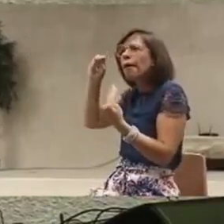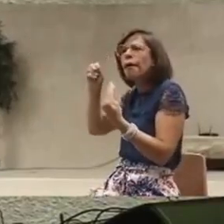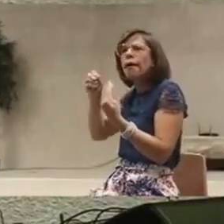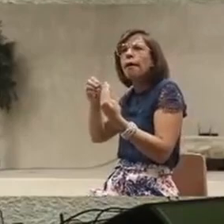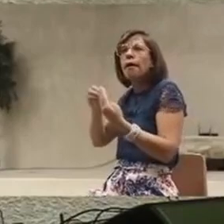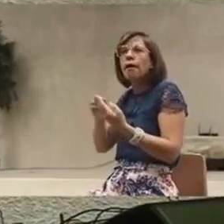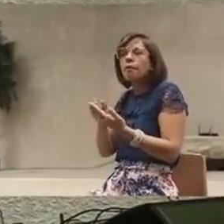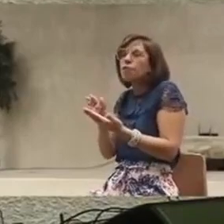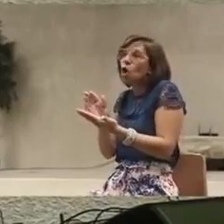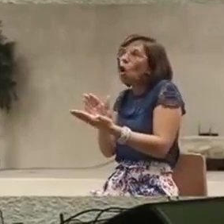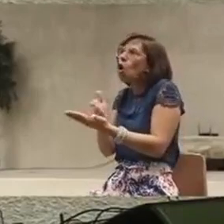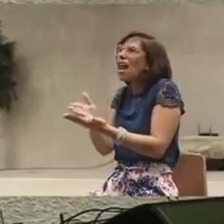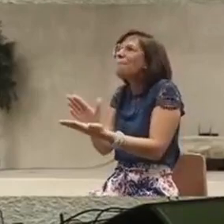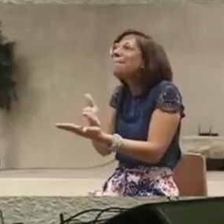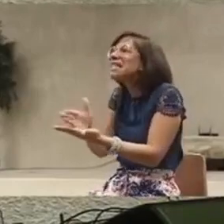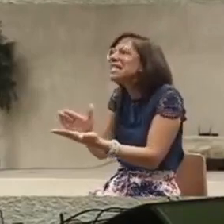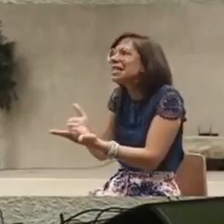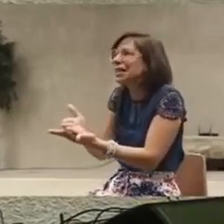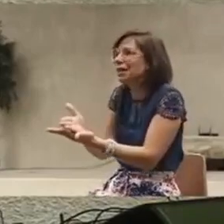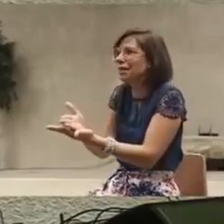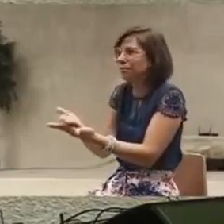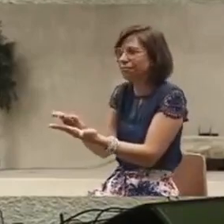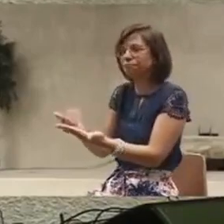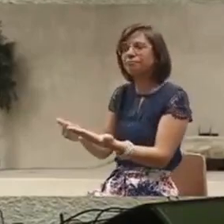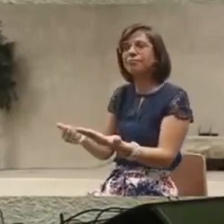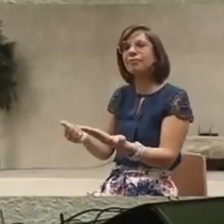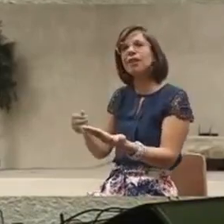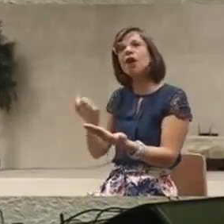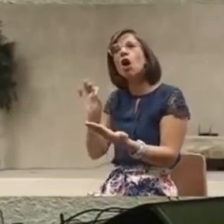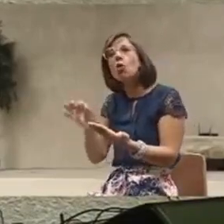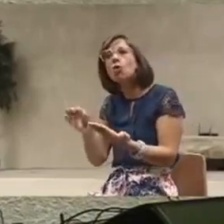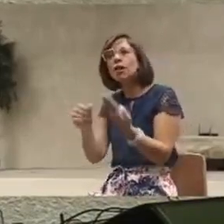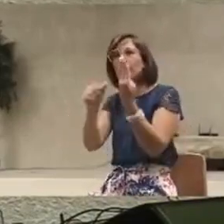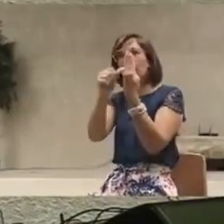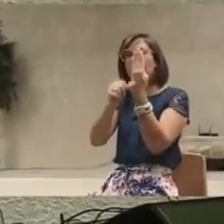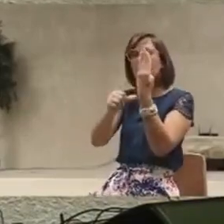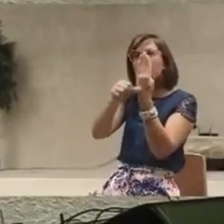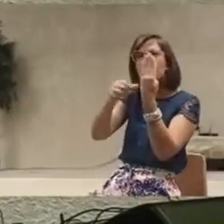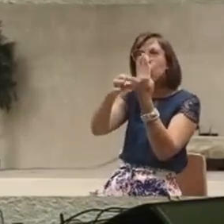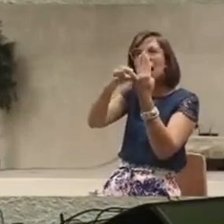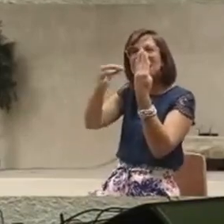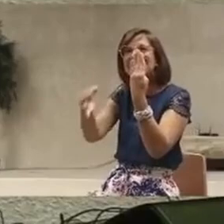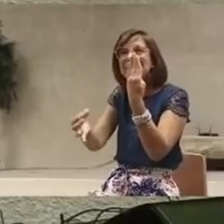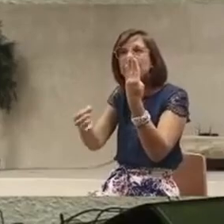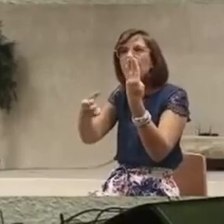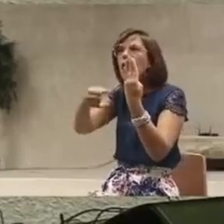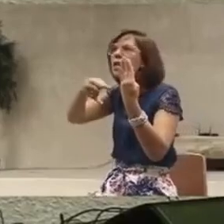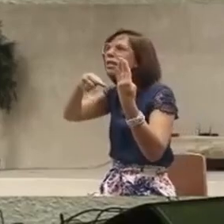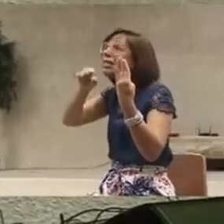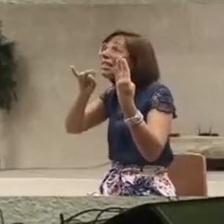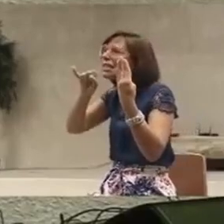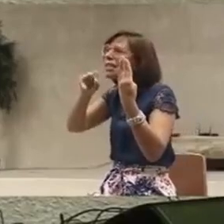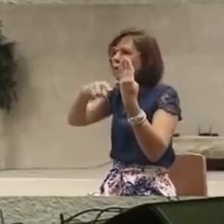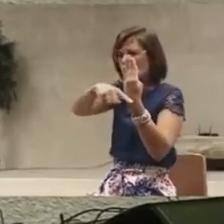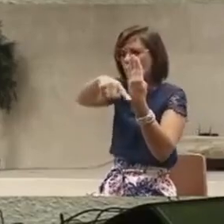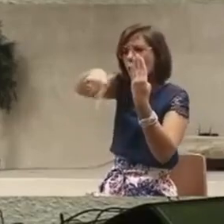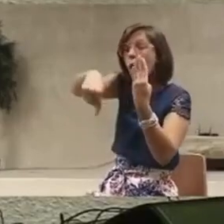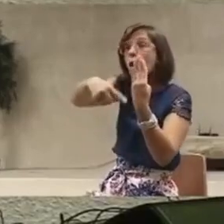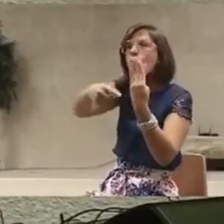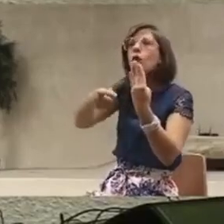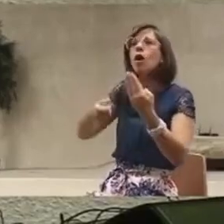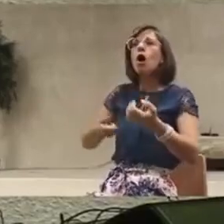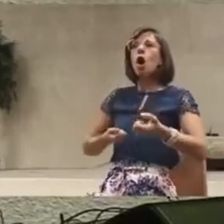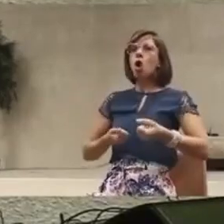nous appuyant sur la parole de Dieu. Et la Bible dit, c'est ceux qui sont, Romains 8,15, que ceux qui sont conduits par l'Esprit de